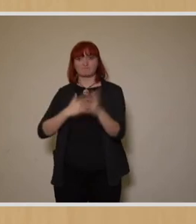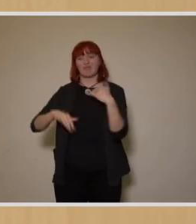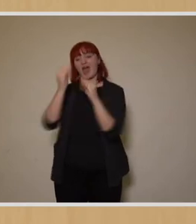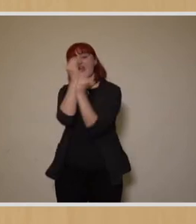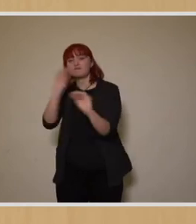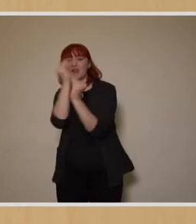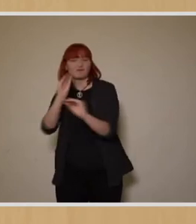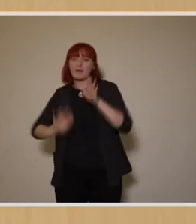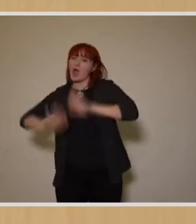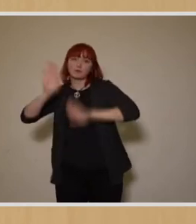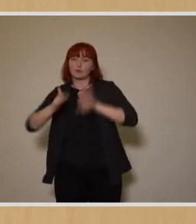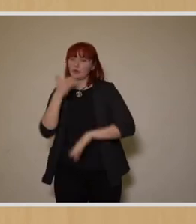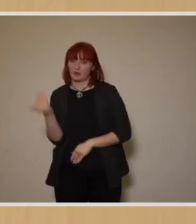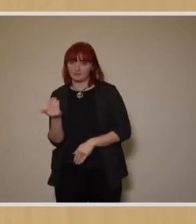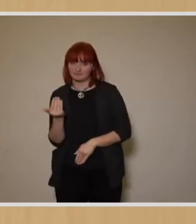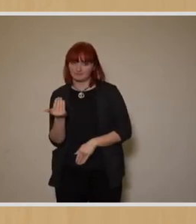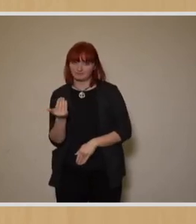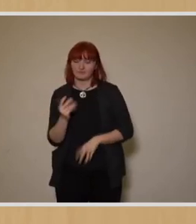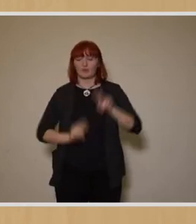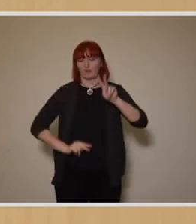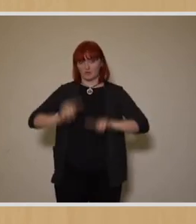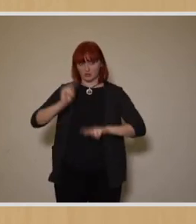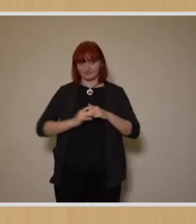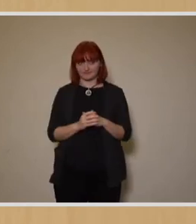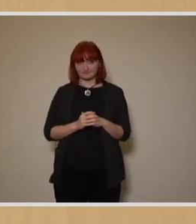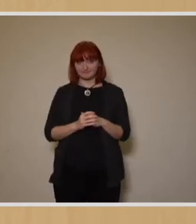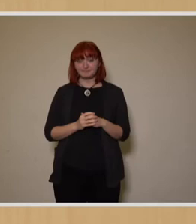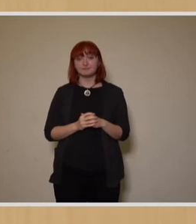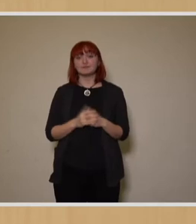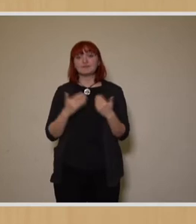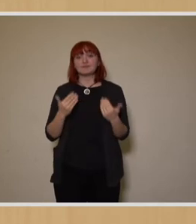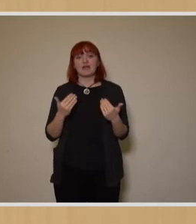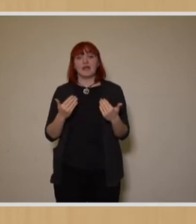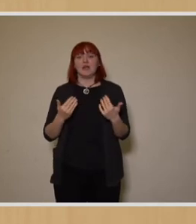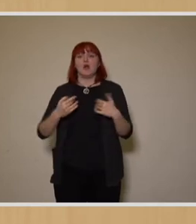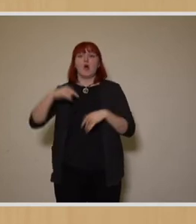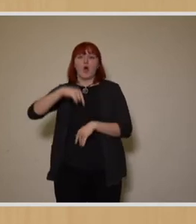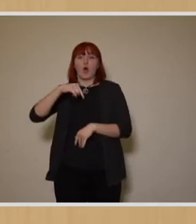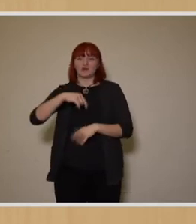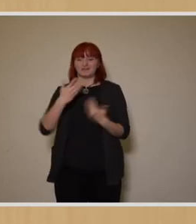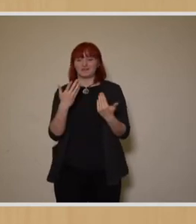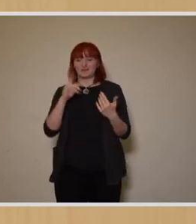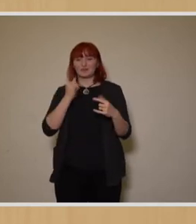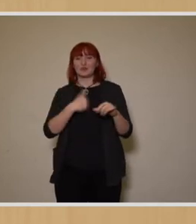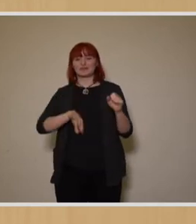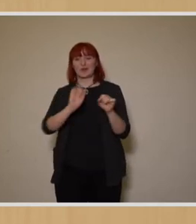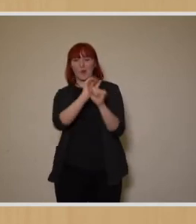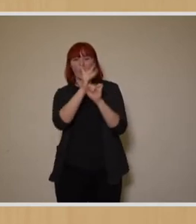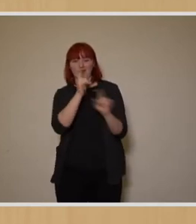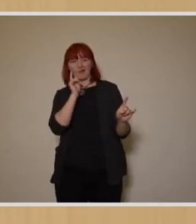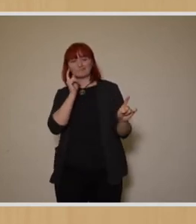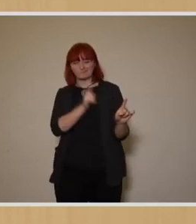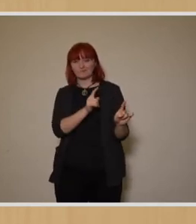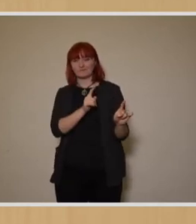Abstimmung gibt. Wir unsererseits, und damit reagieren wir auch heute auf diese Pandemiesituation, werden über